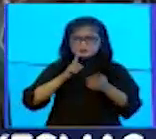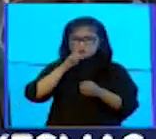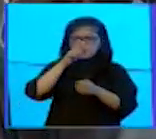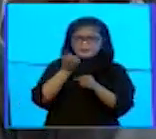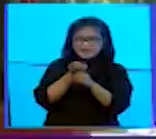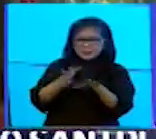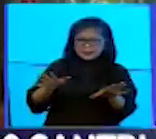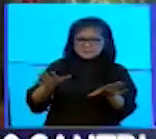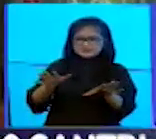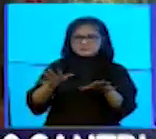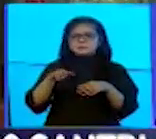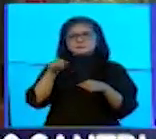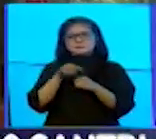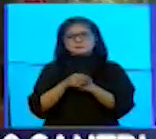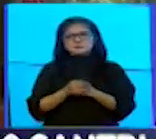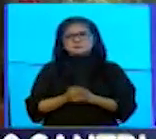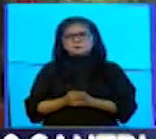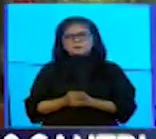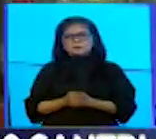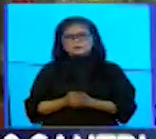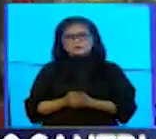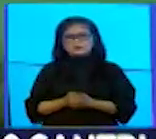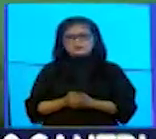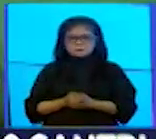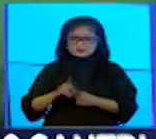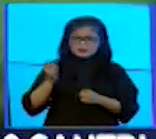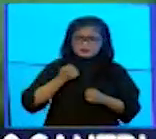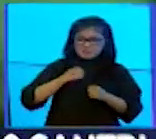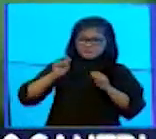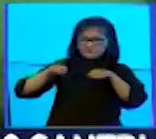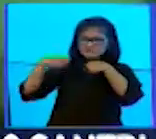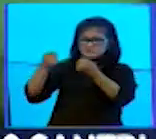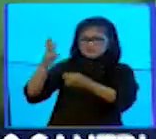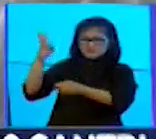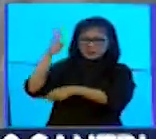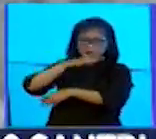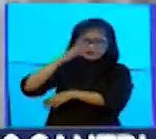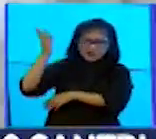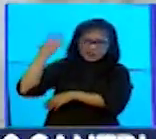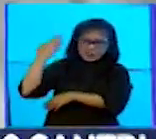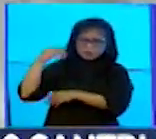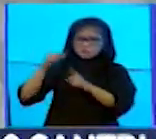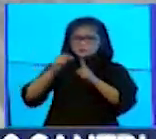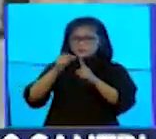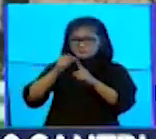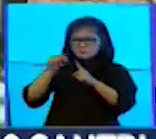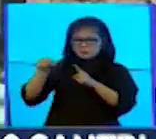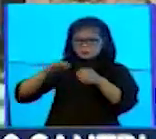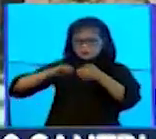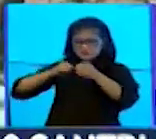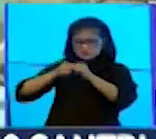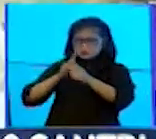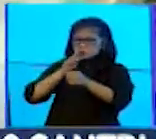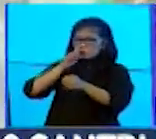di Sidoarjo. Sejak pendaftaran 3 hari lalu, puskesmas telah melakukan tes swab antigen kepada 200 santri. Surat